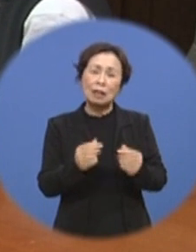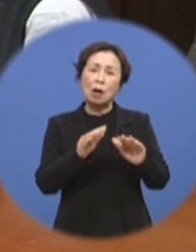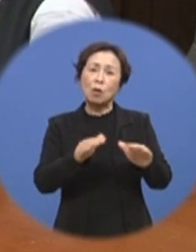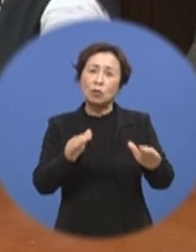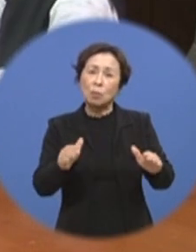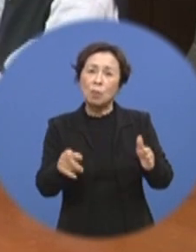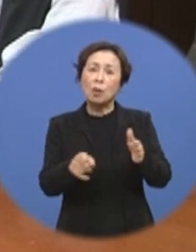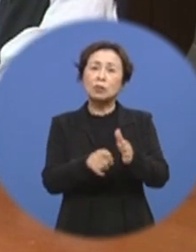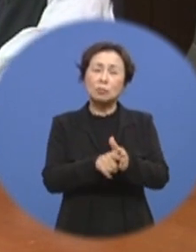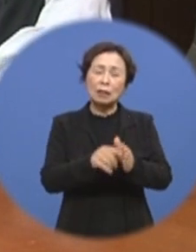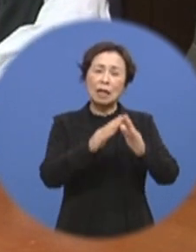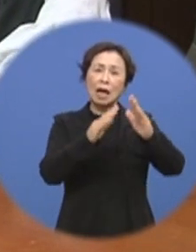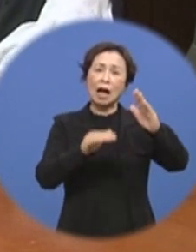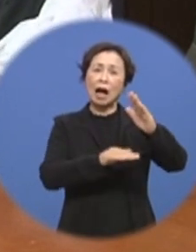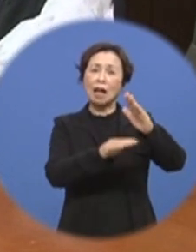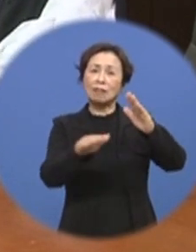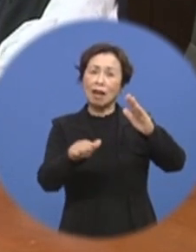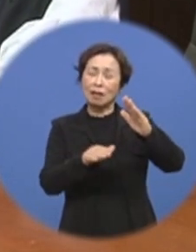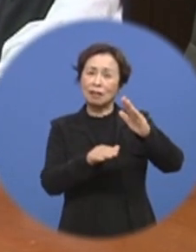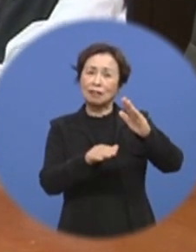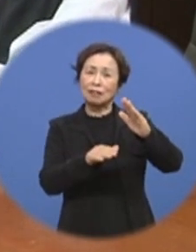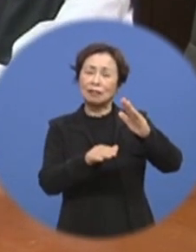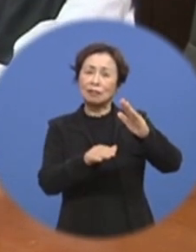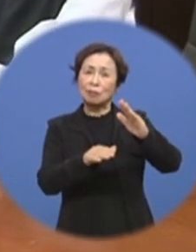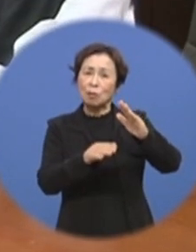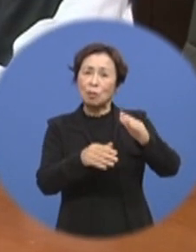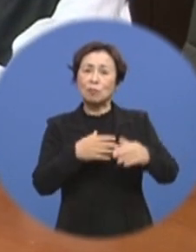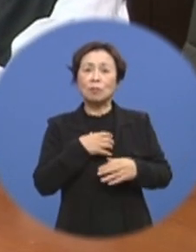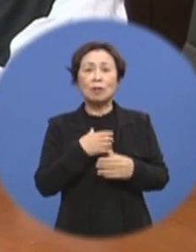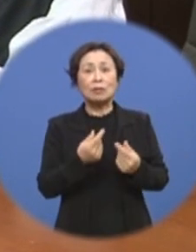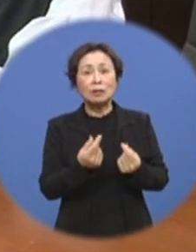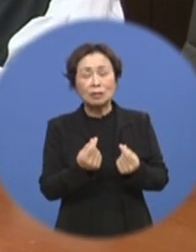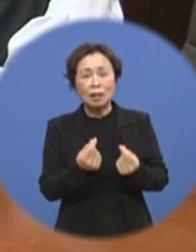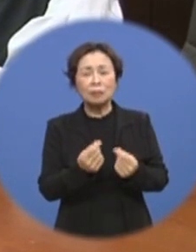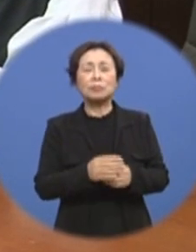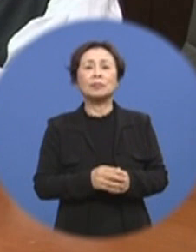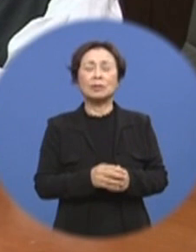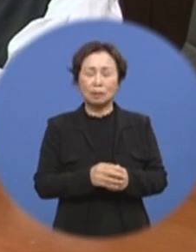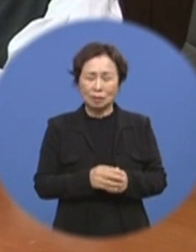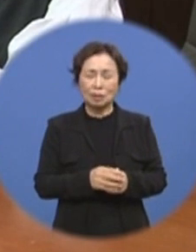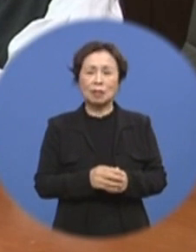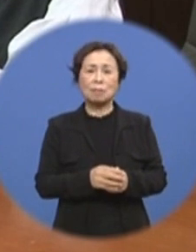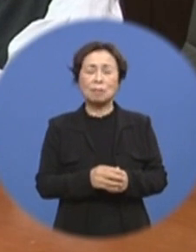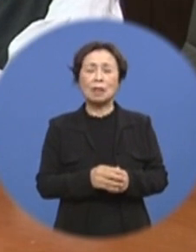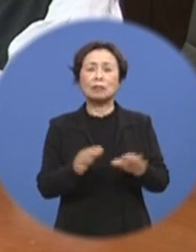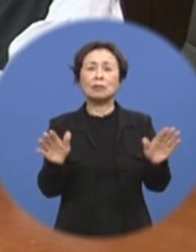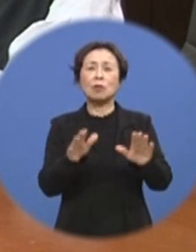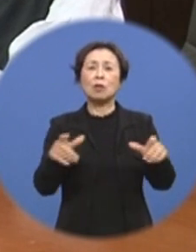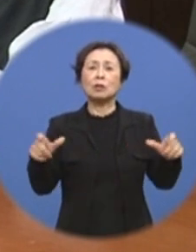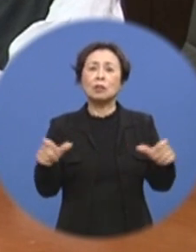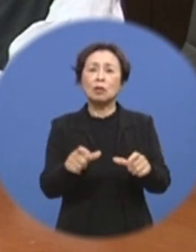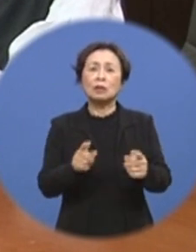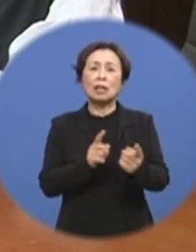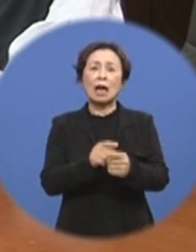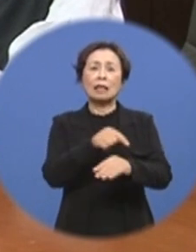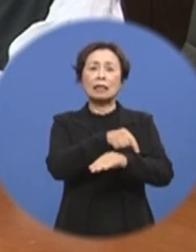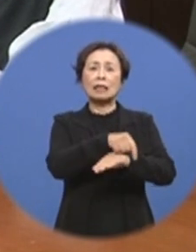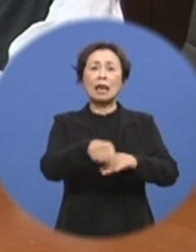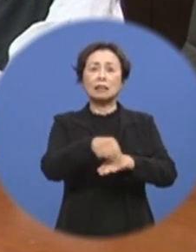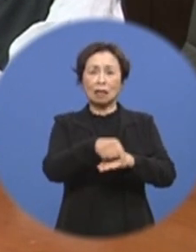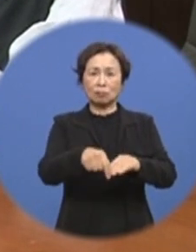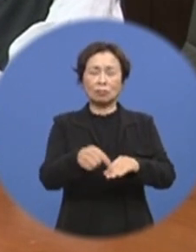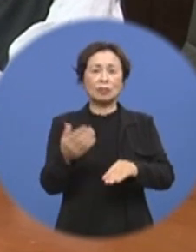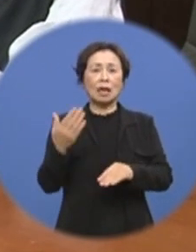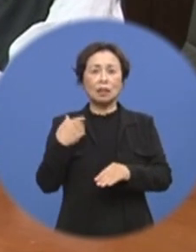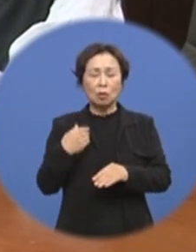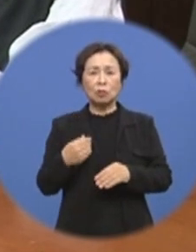家庭での不安が大きいと思いますあのまずあの少子化対策こども対策先ほどの産婦人科の